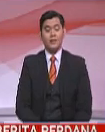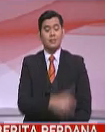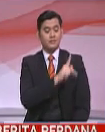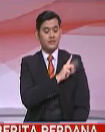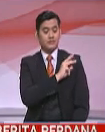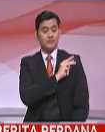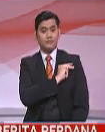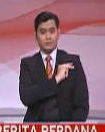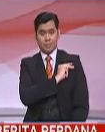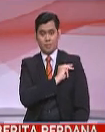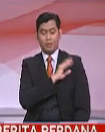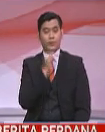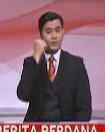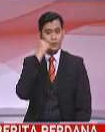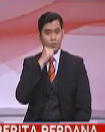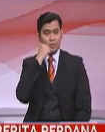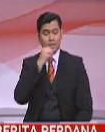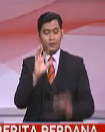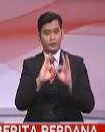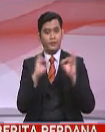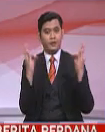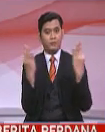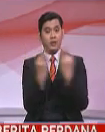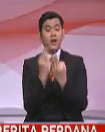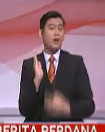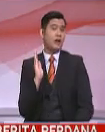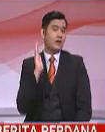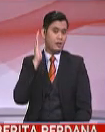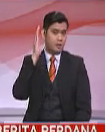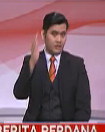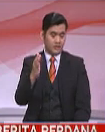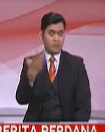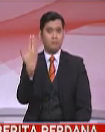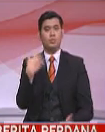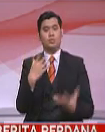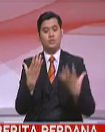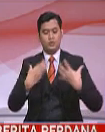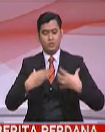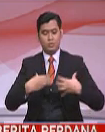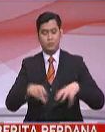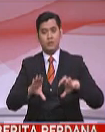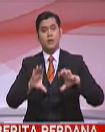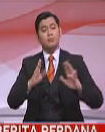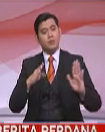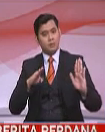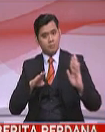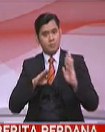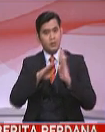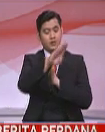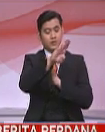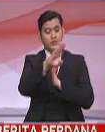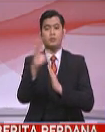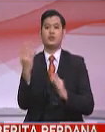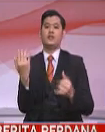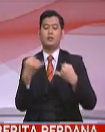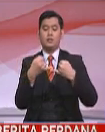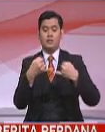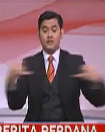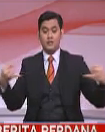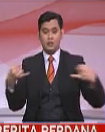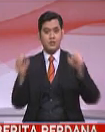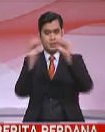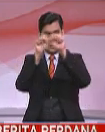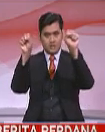Kementerian Pembangunan Wanita, Keluarga dan Masyarakat bakal memperluas inisiatif dalam talian bagi memastikan sistem penyampaian yang pantas dan